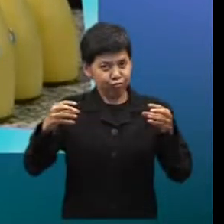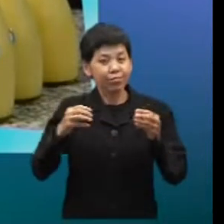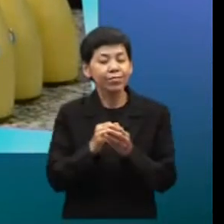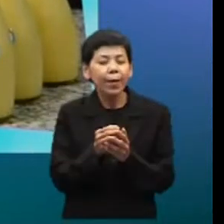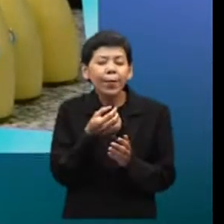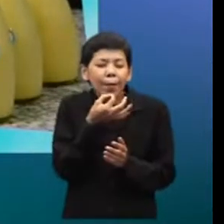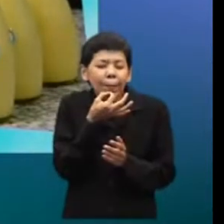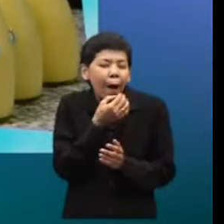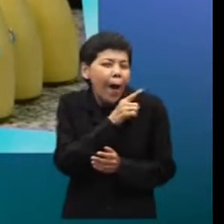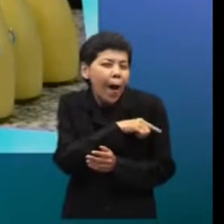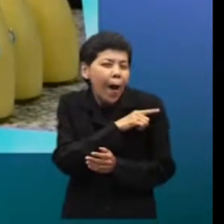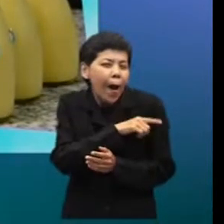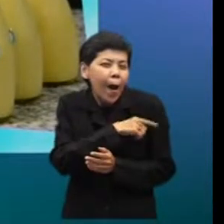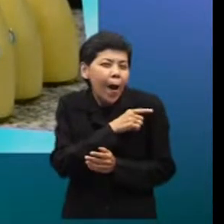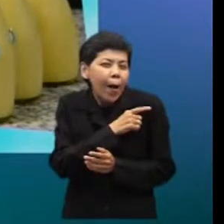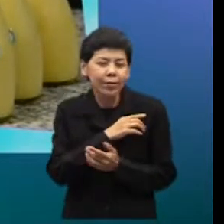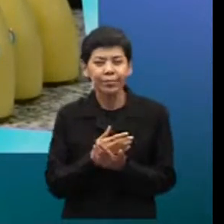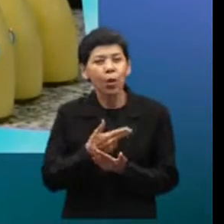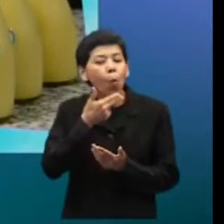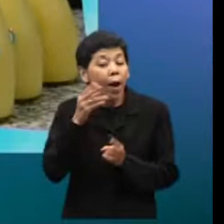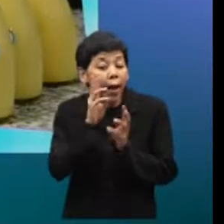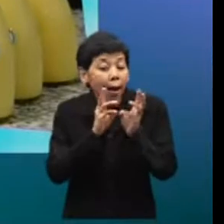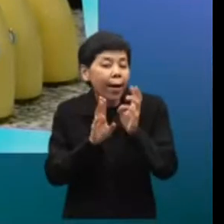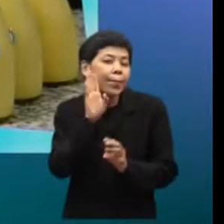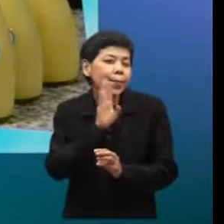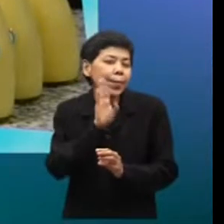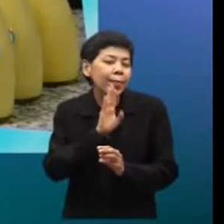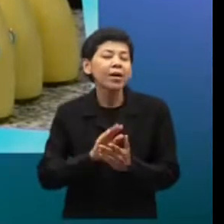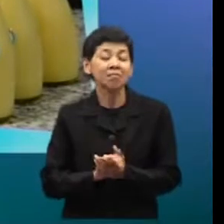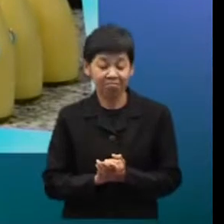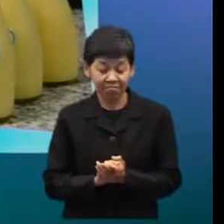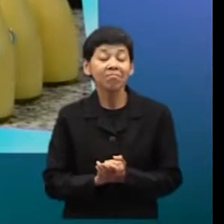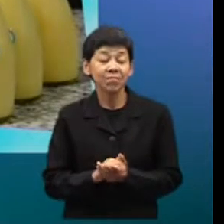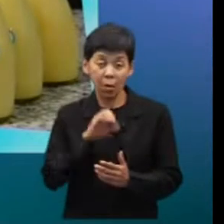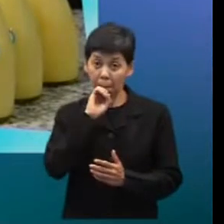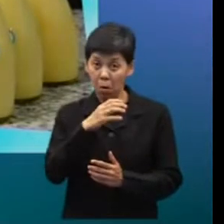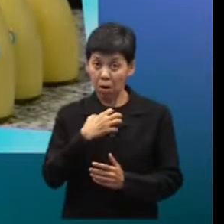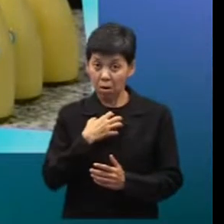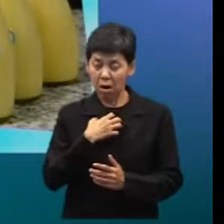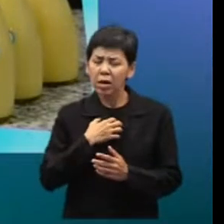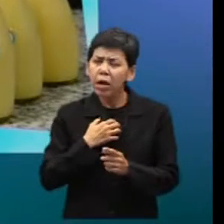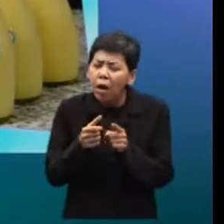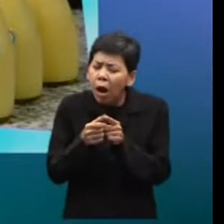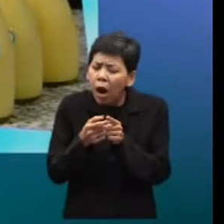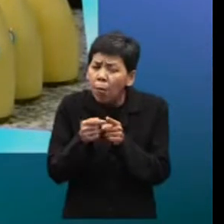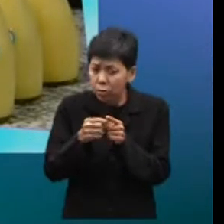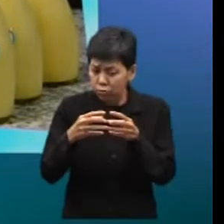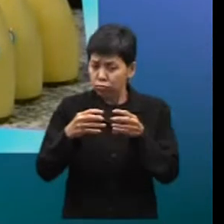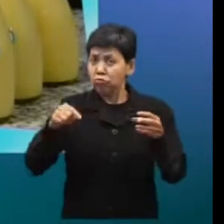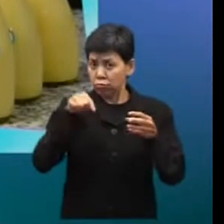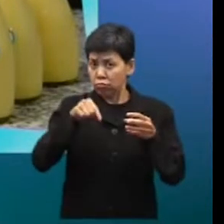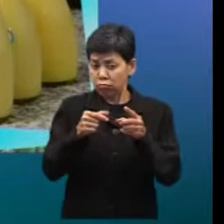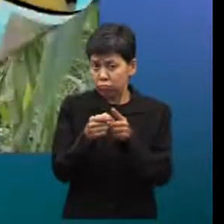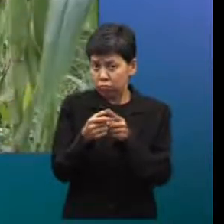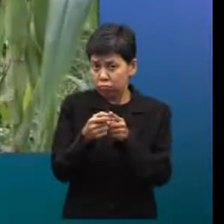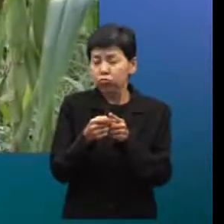ลือป่นและก็น้ำตาลทรายแดงครับต้องบอกก่อนว่าข้าวโพดที่จะนำมาใช้ทำน้ำนมข้าวโพ